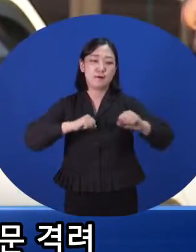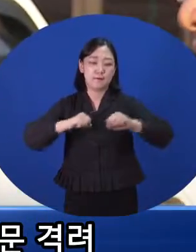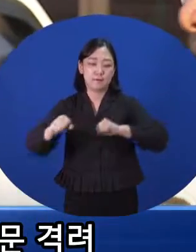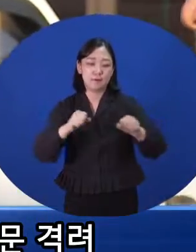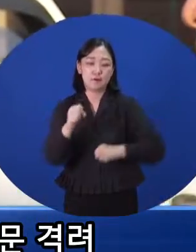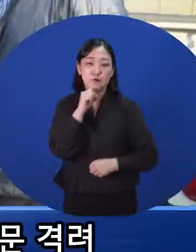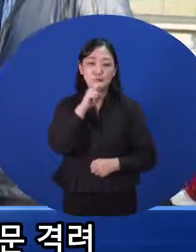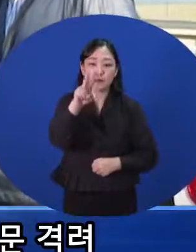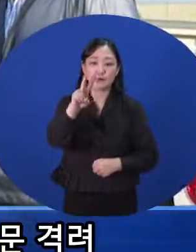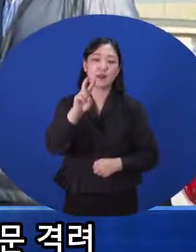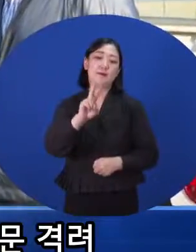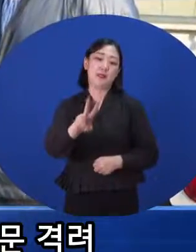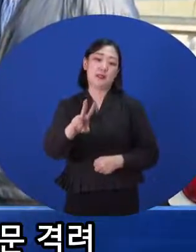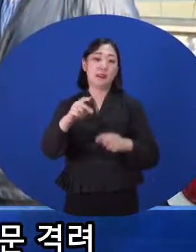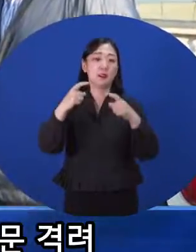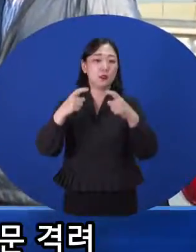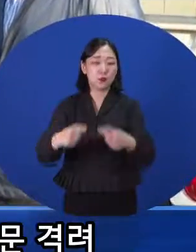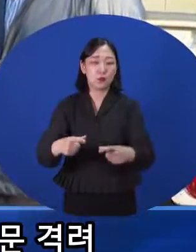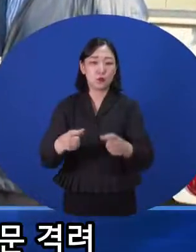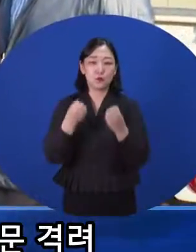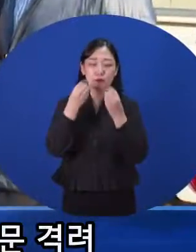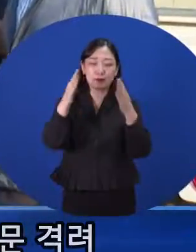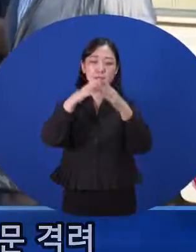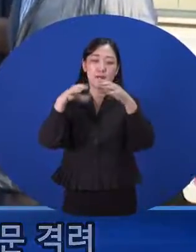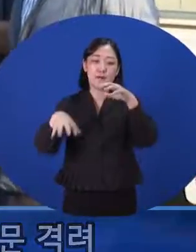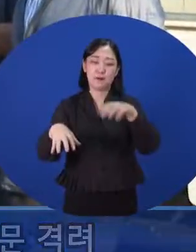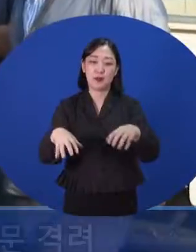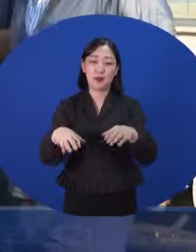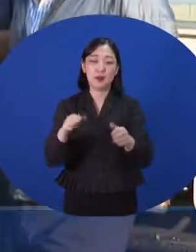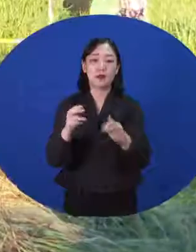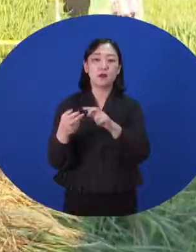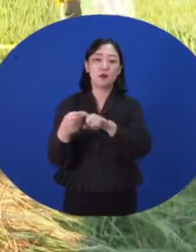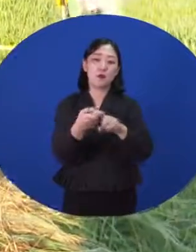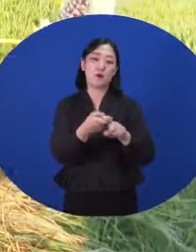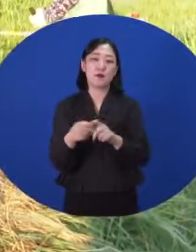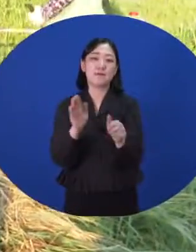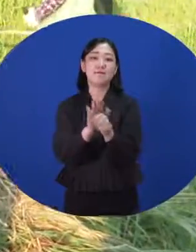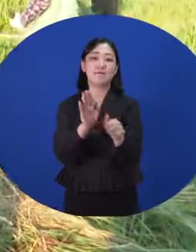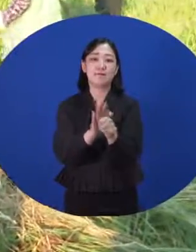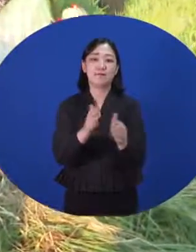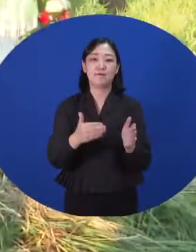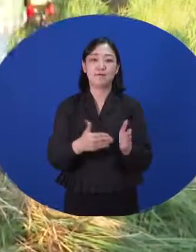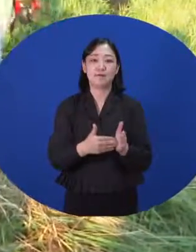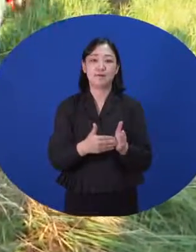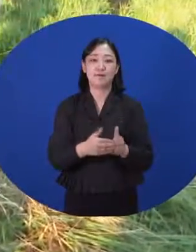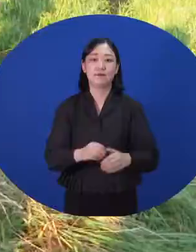하는 제주시 용담이동 새마을 지도자협의회를 격려했습니다.